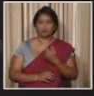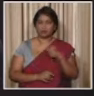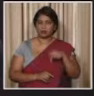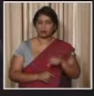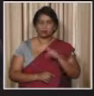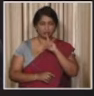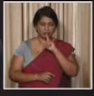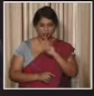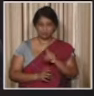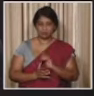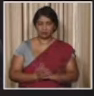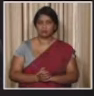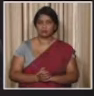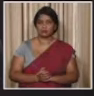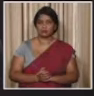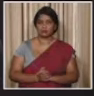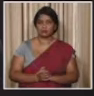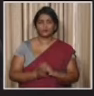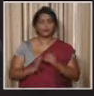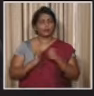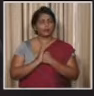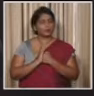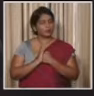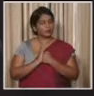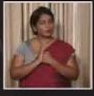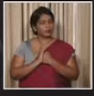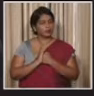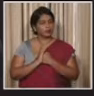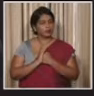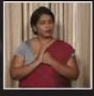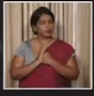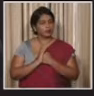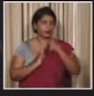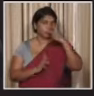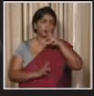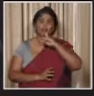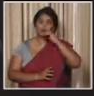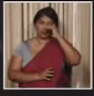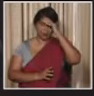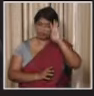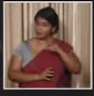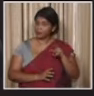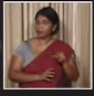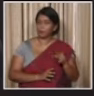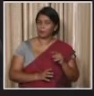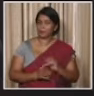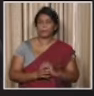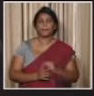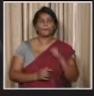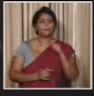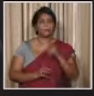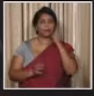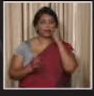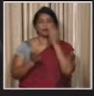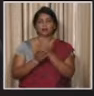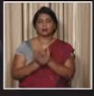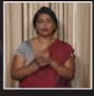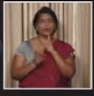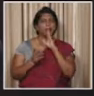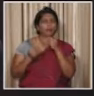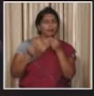මෙයින් යෝජනා කර සිටිමි. ගරෝ නියෝජ්‍ය කතානායකතුමනි මේ යෝජනාව